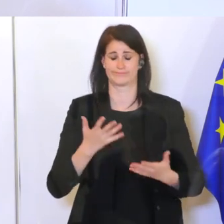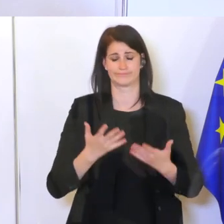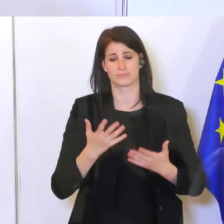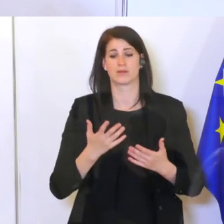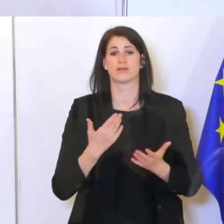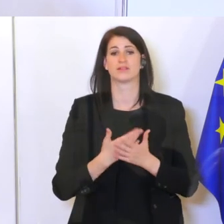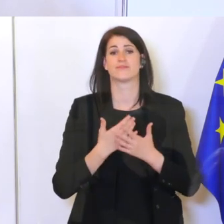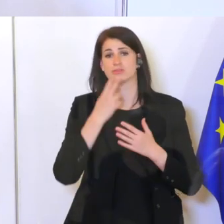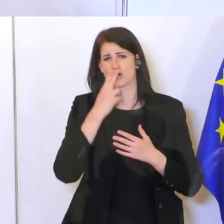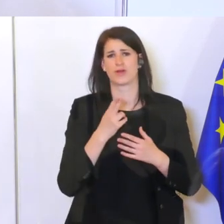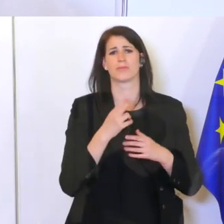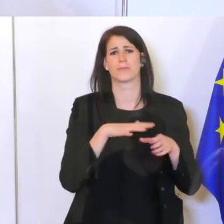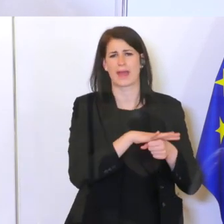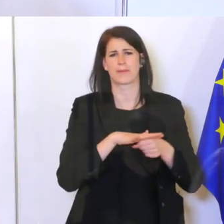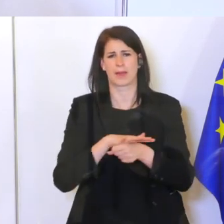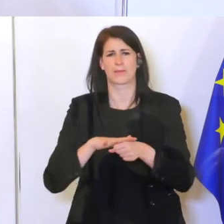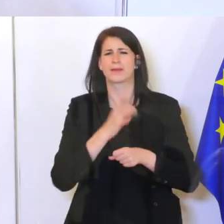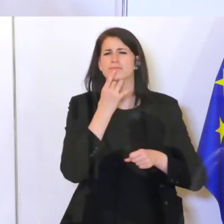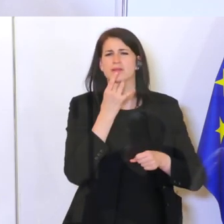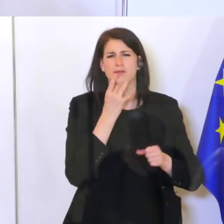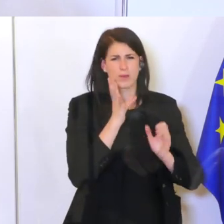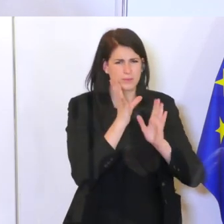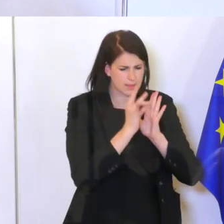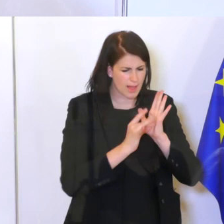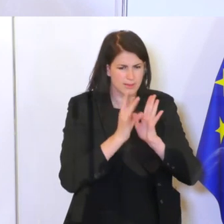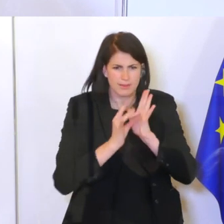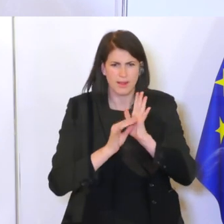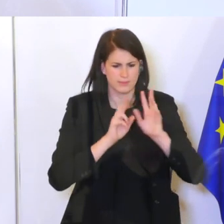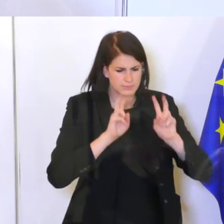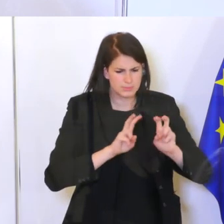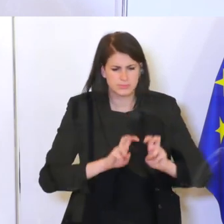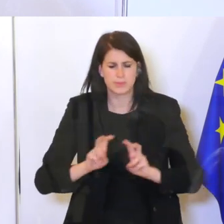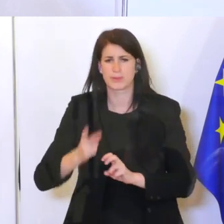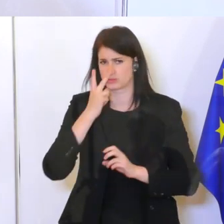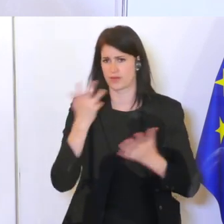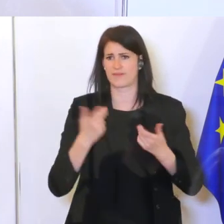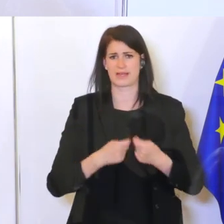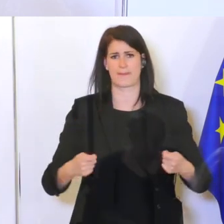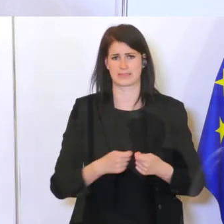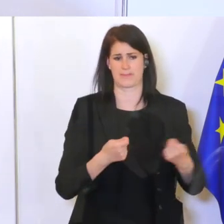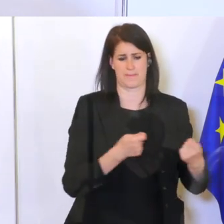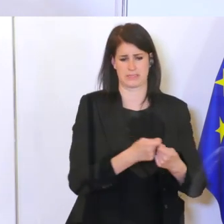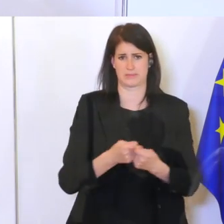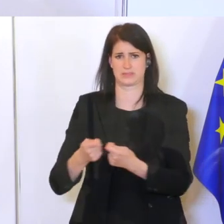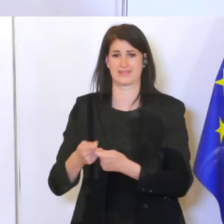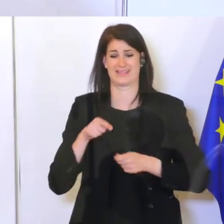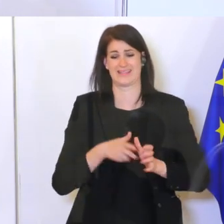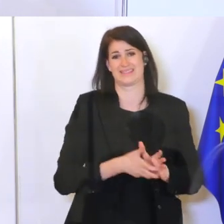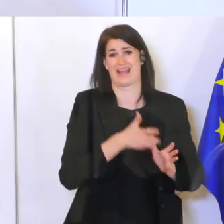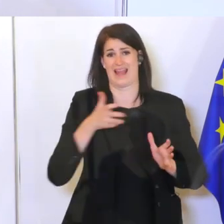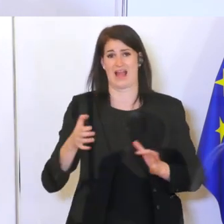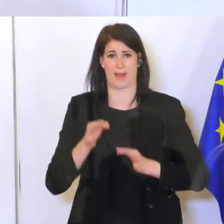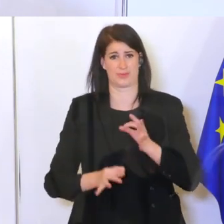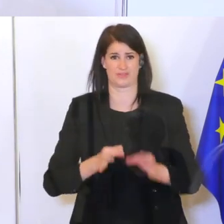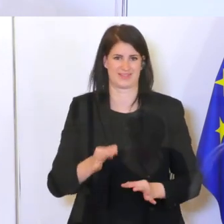einzelnen Bereiche sehr detailliert an und versuchen hier zielgerichtete Maßnahmen zu setzen. Das ist ein längerer Prozess, da sind noch nicht alle